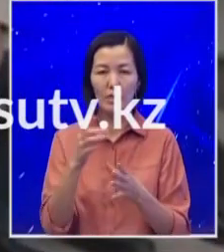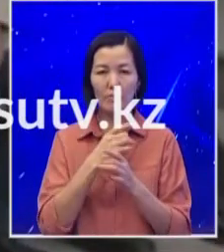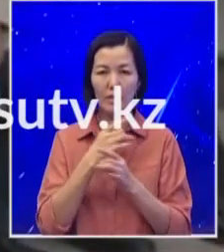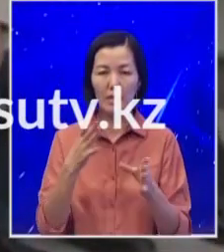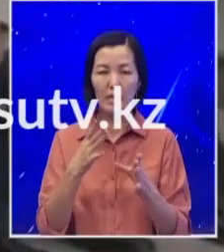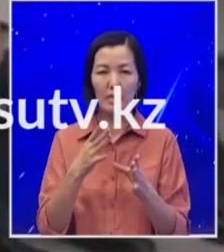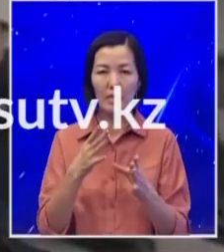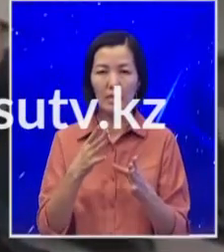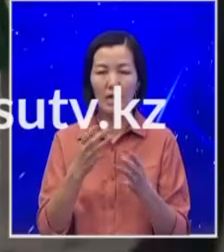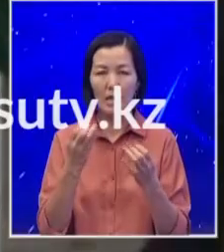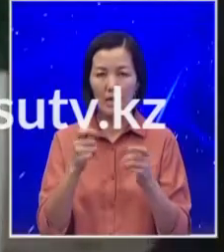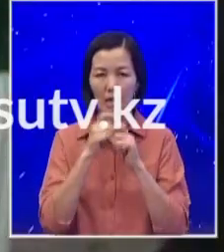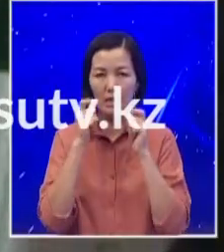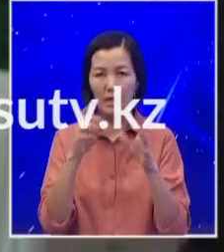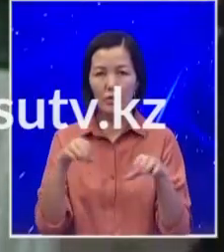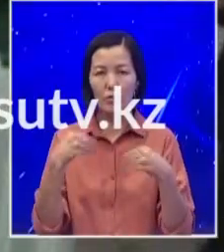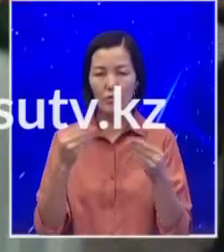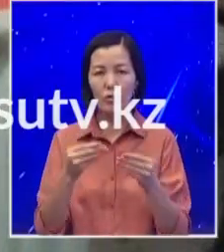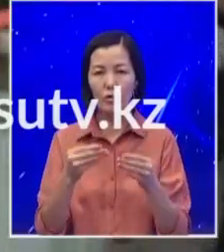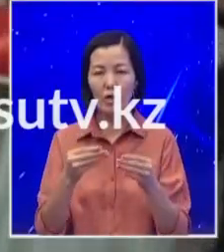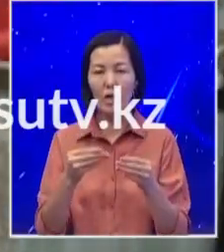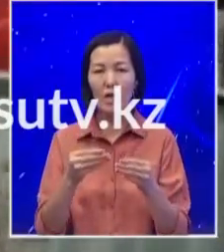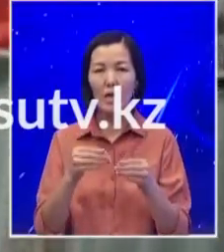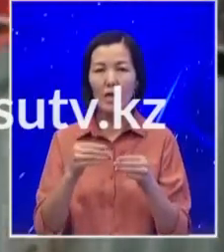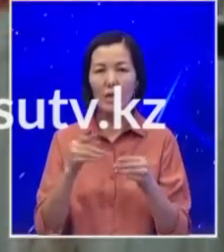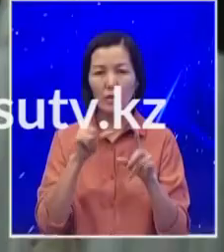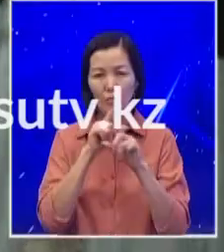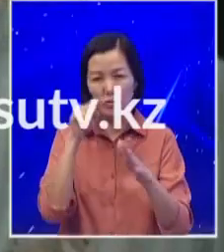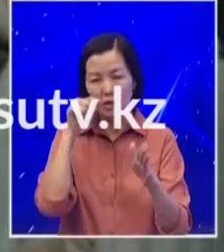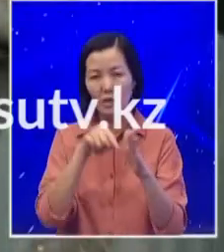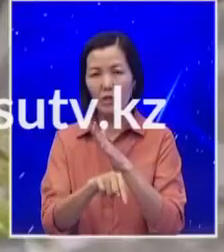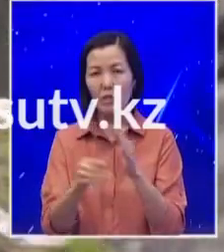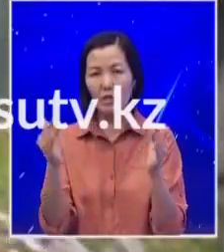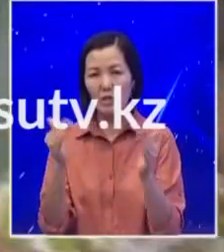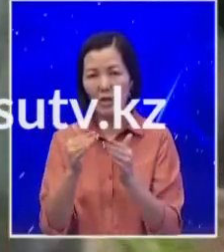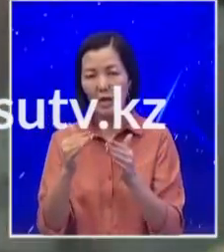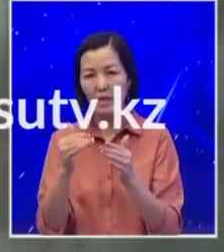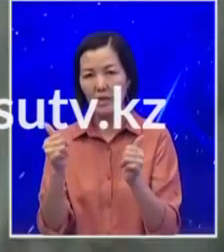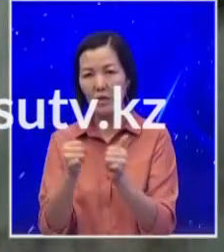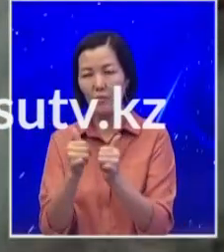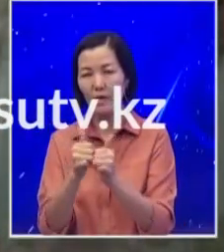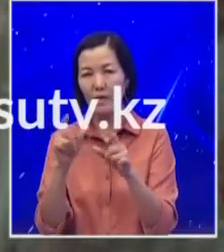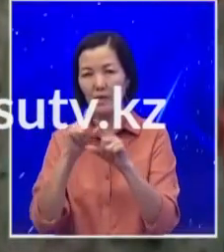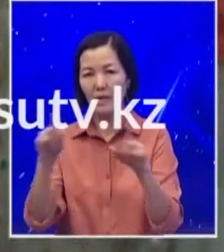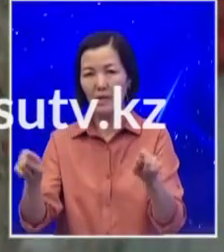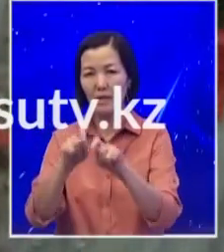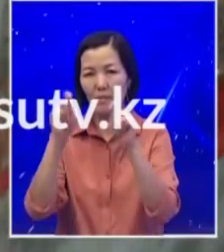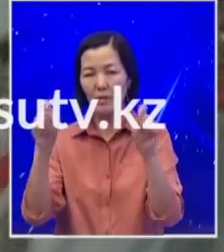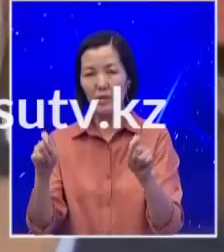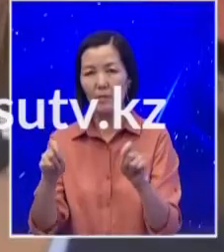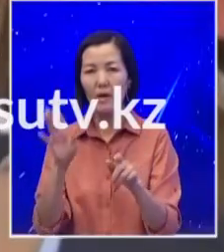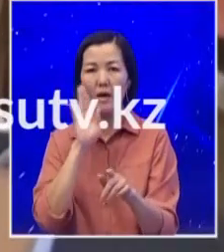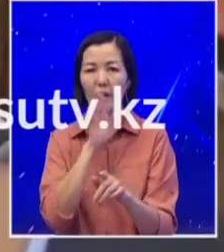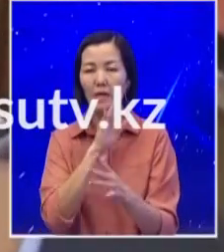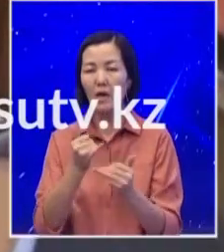бір тамаша тарту ұсынды. Музейдің оң жақ қанатынан қос қабатты шағын ғимарат тұрғызып, ішінен анаға құрмет галереясын